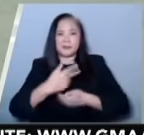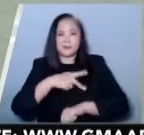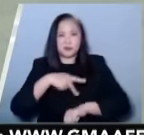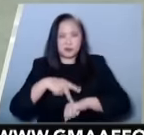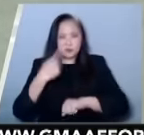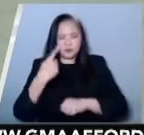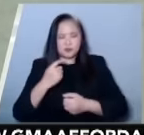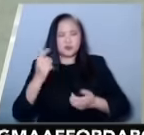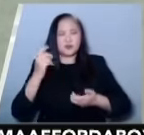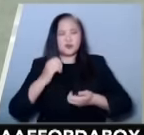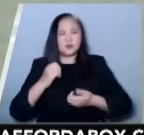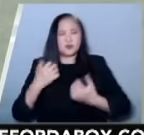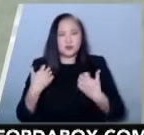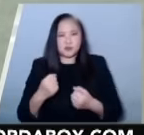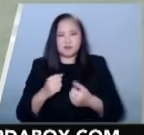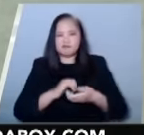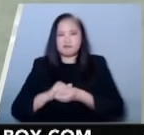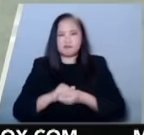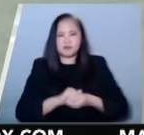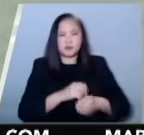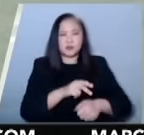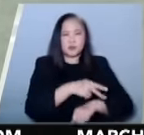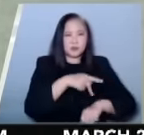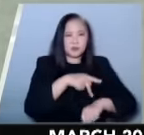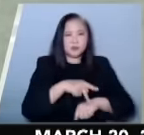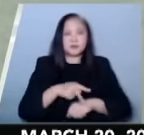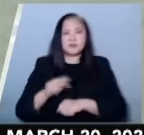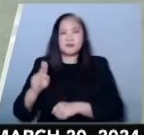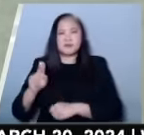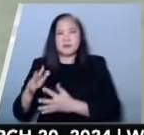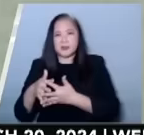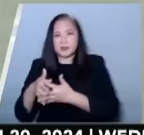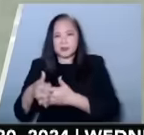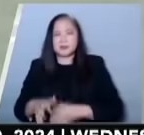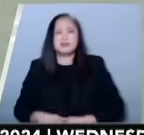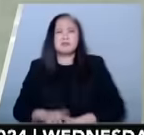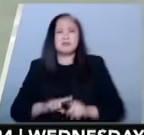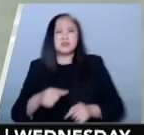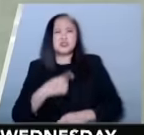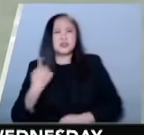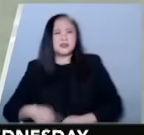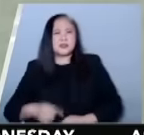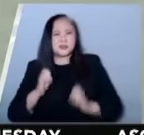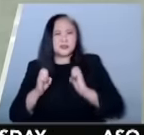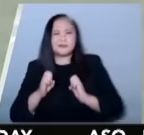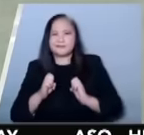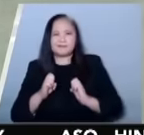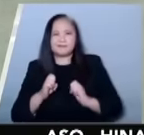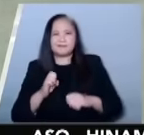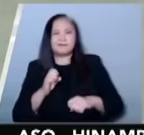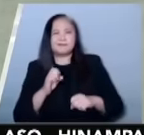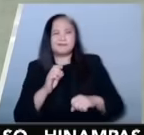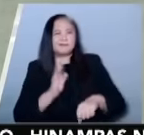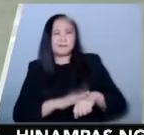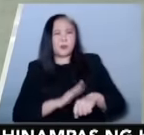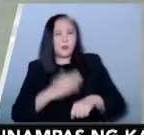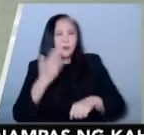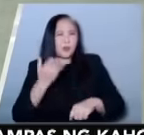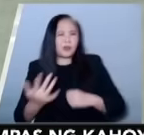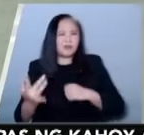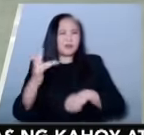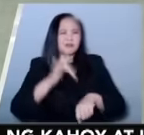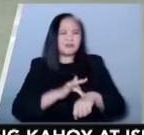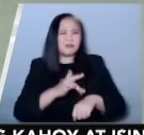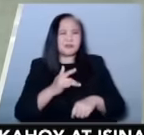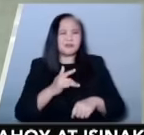naman ito ng Chinese Foreign Ministry dahil sa pakikialam daw ng Amerika sa issue sa West Philippine Sea. Narito ang